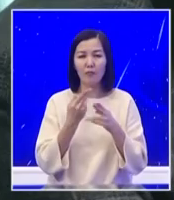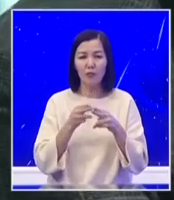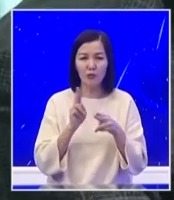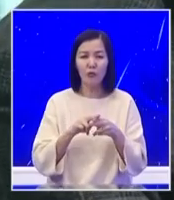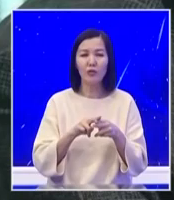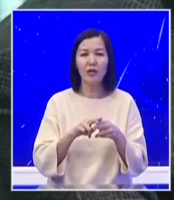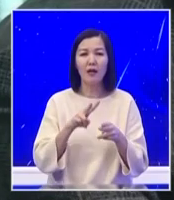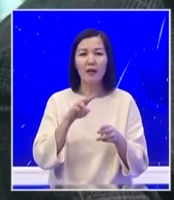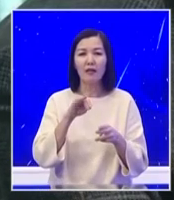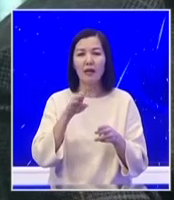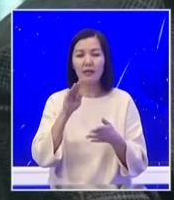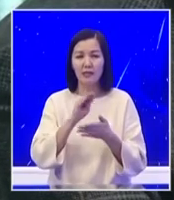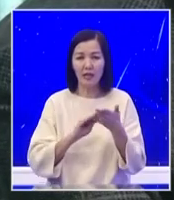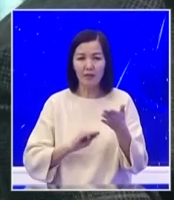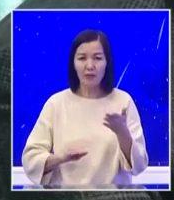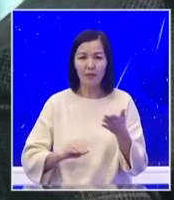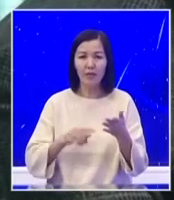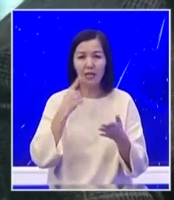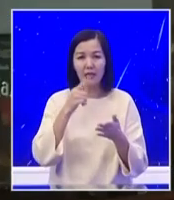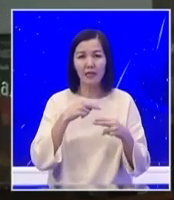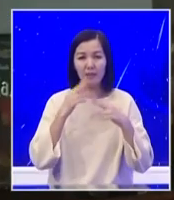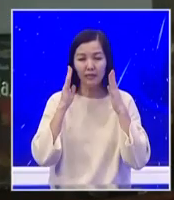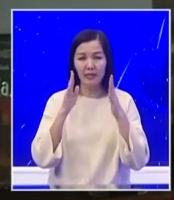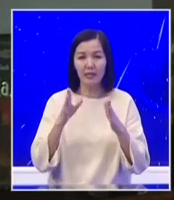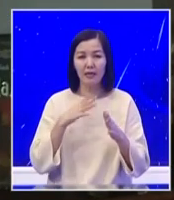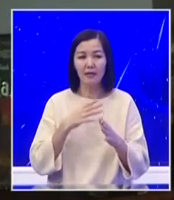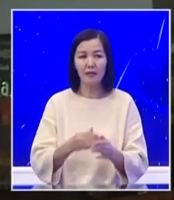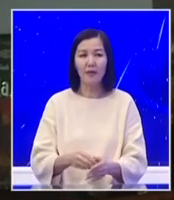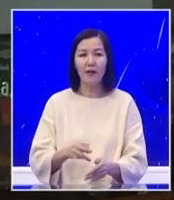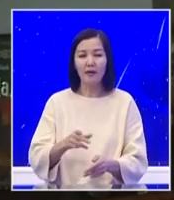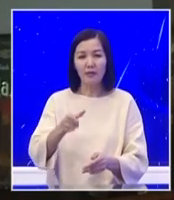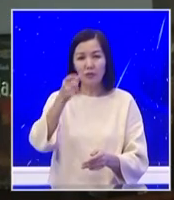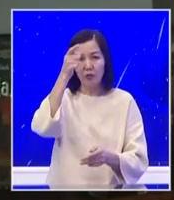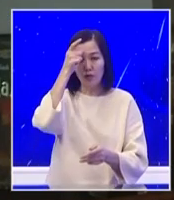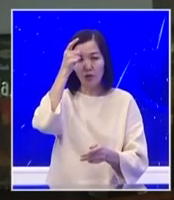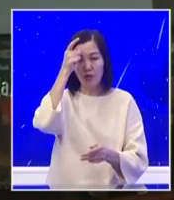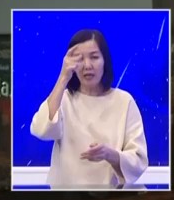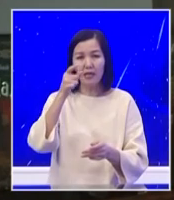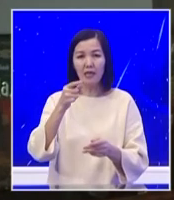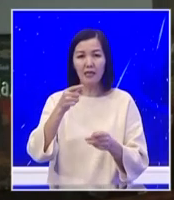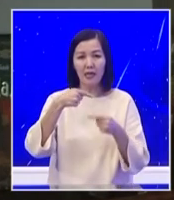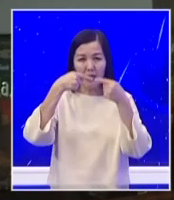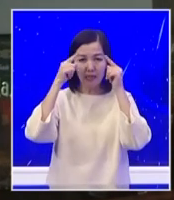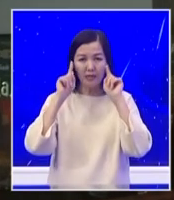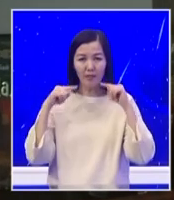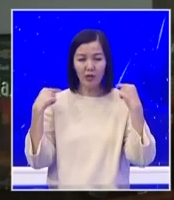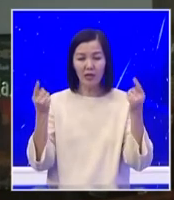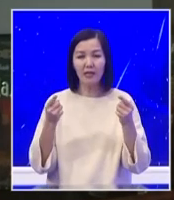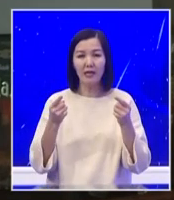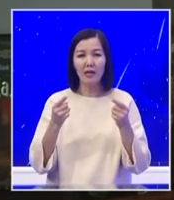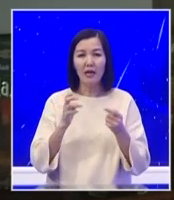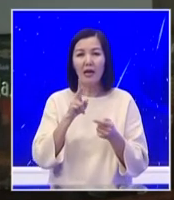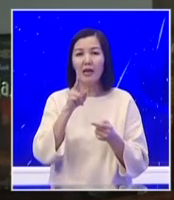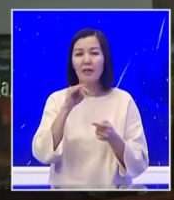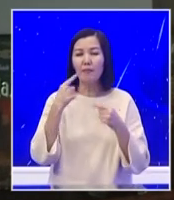латын әліпбиімен жазатын тілдер басшылыққа алынған. Бұл түркі әліпбиінде де, Әзербайжан әліпбиінде де, басқа да